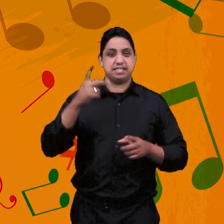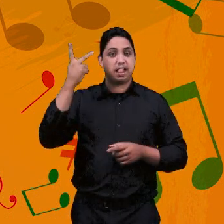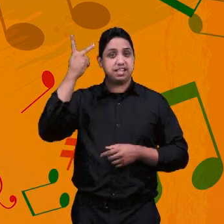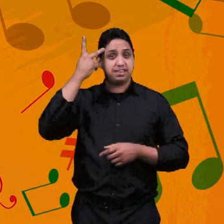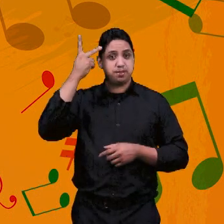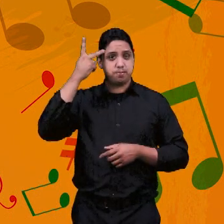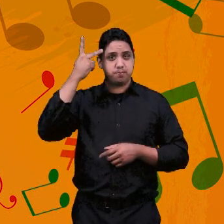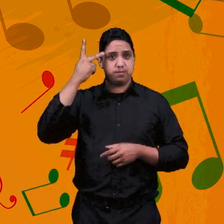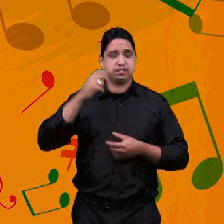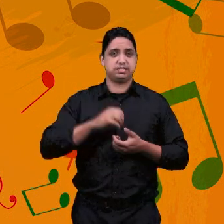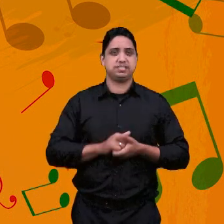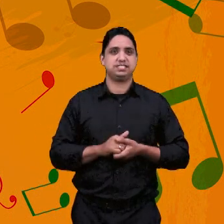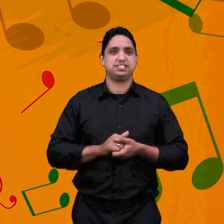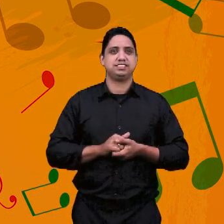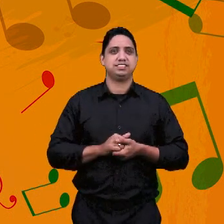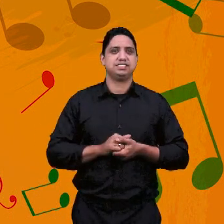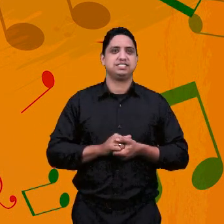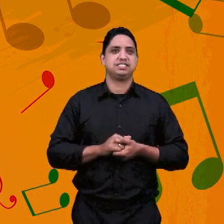capital.